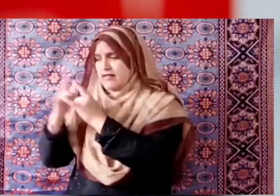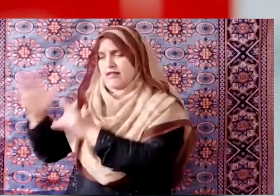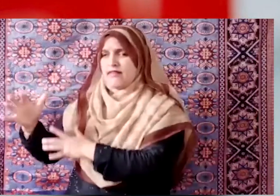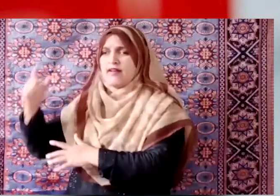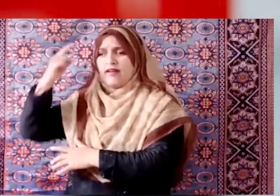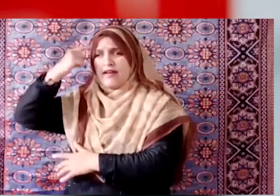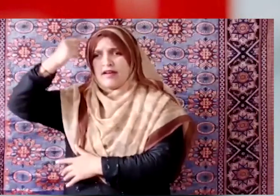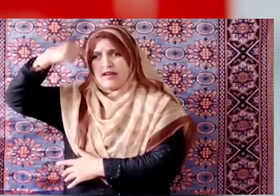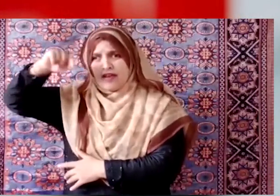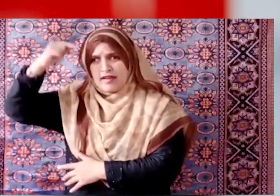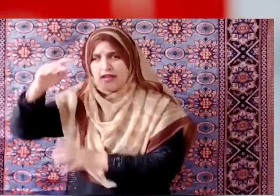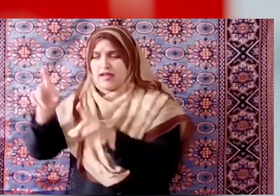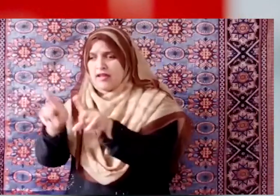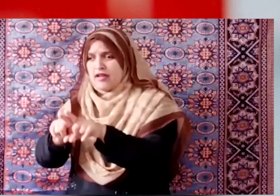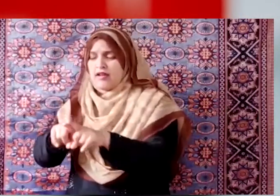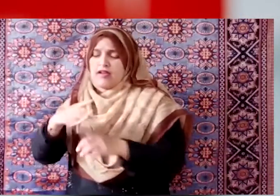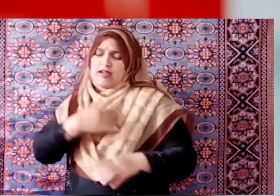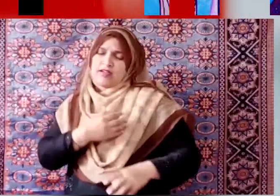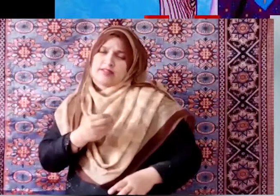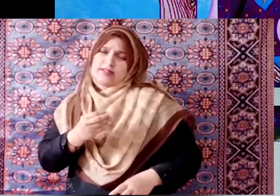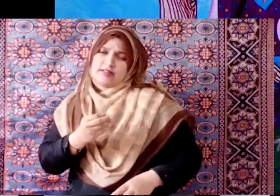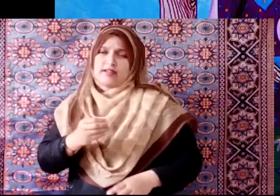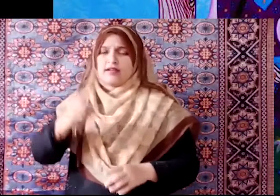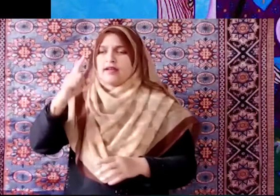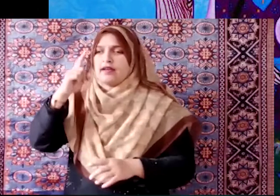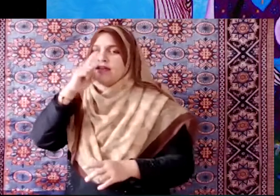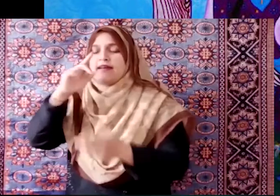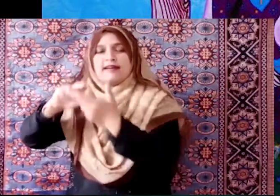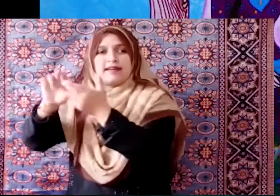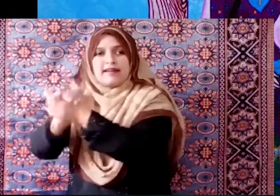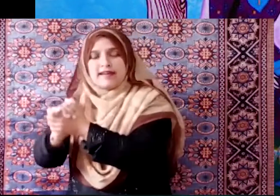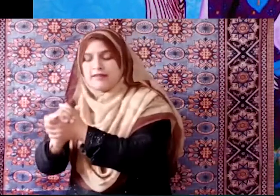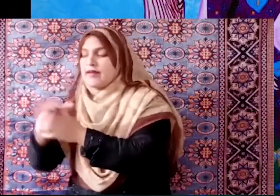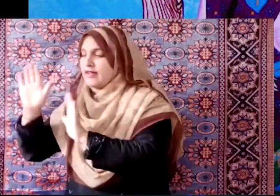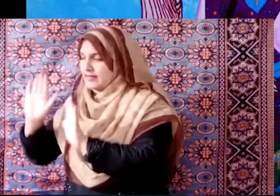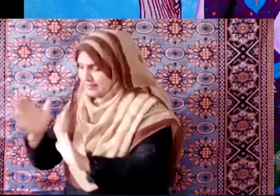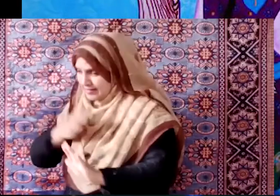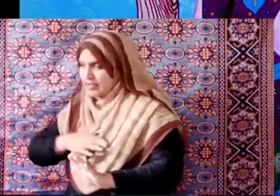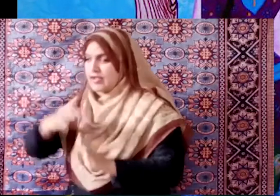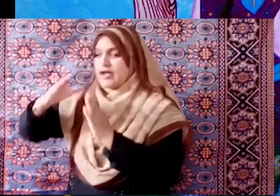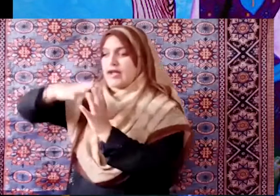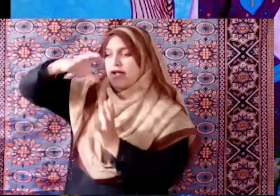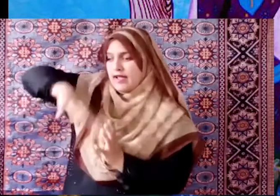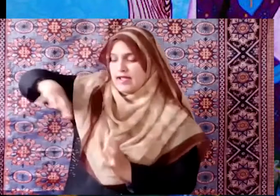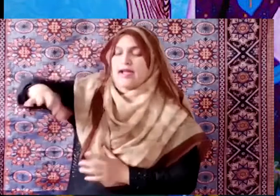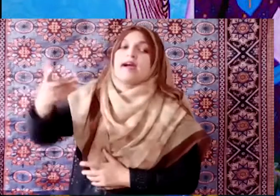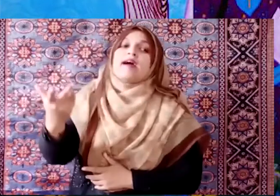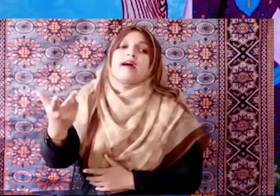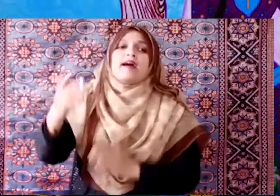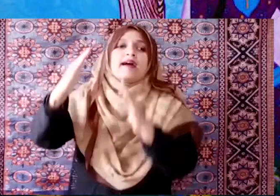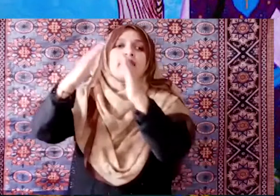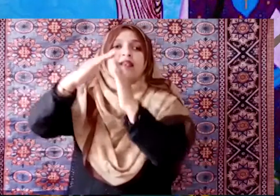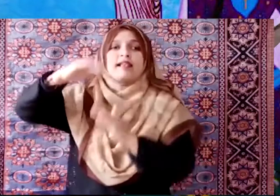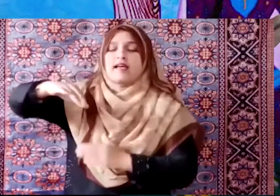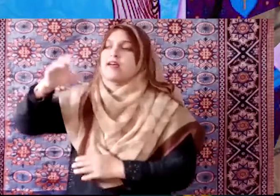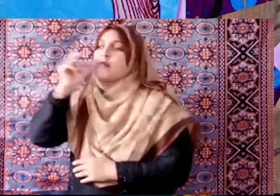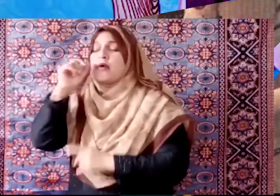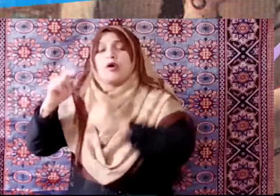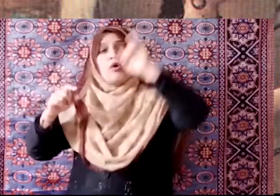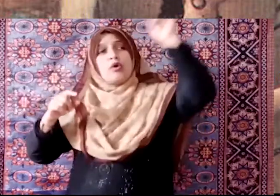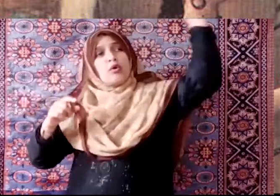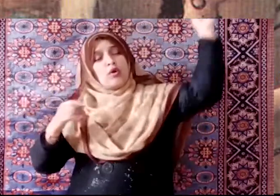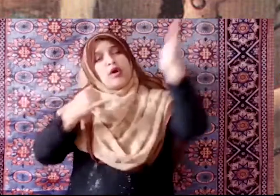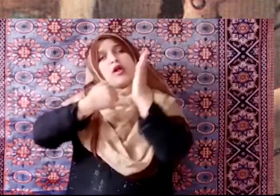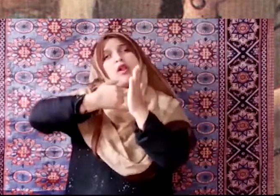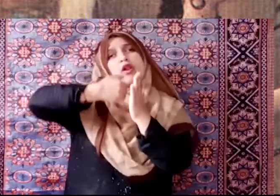حائل تھی۔ رانجھا ہیر سے ملاقات کے لیے بے قرار تھا۔ اس نے ایک ہندو بال ناتھ کو اپنا مرشد بنایا اور اس